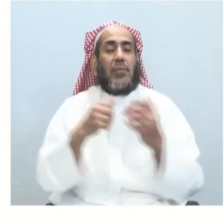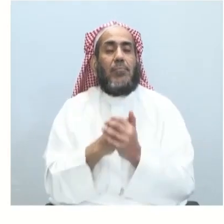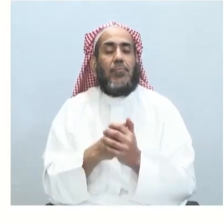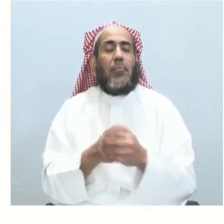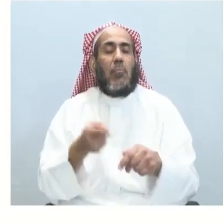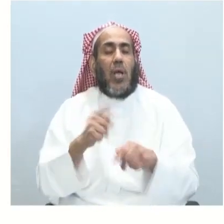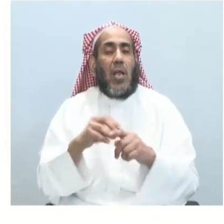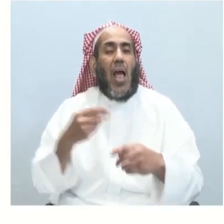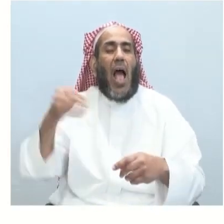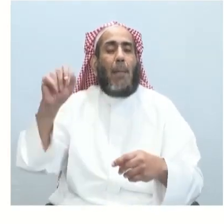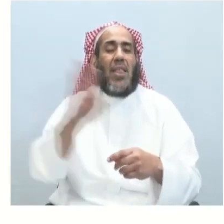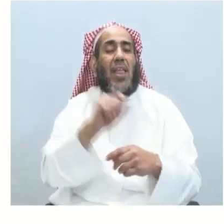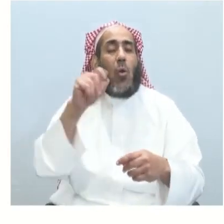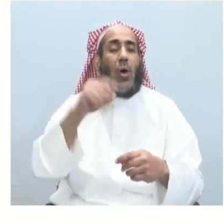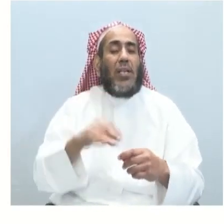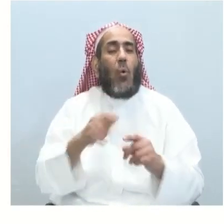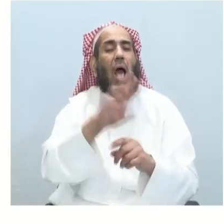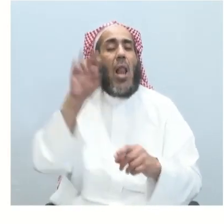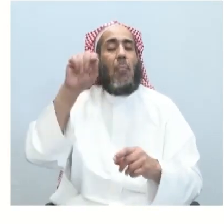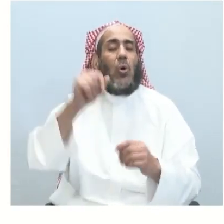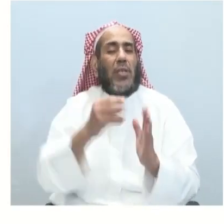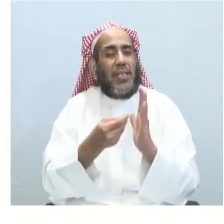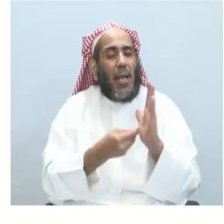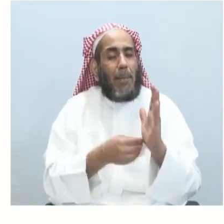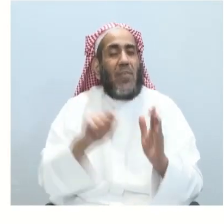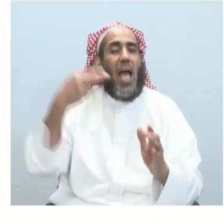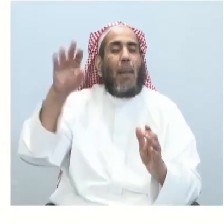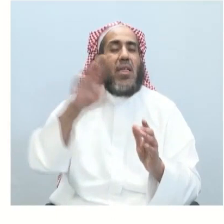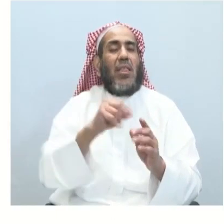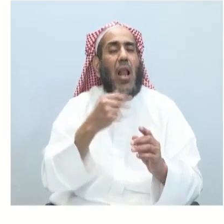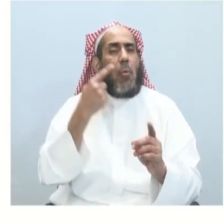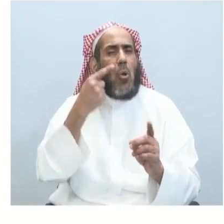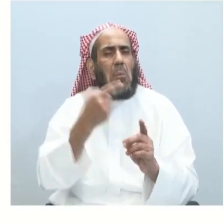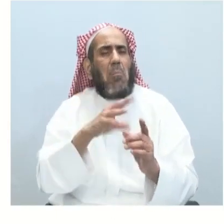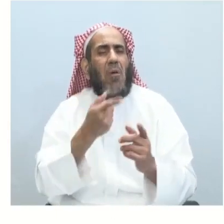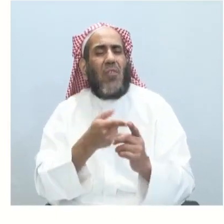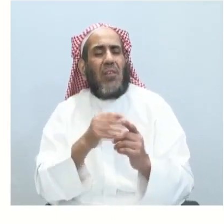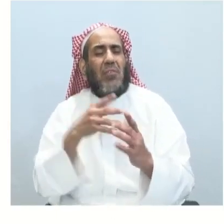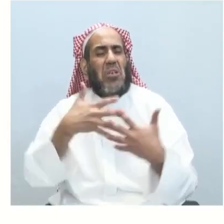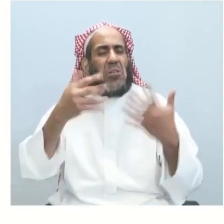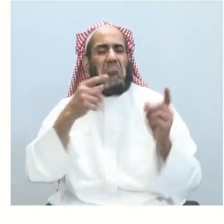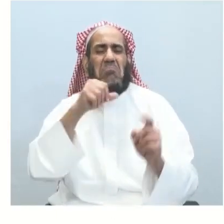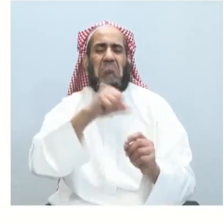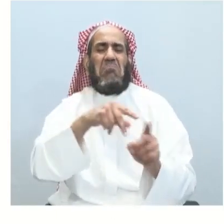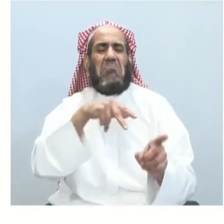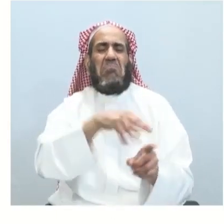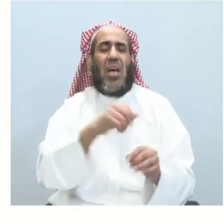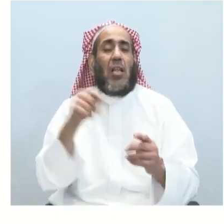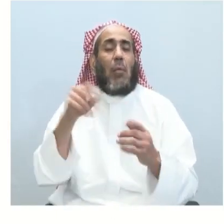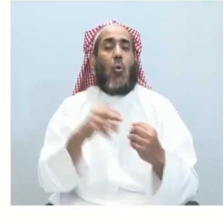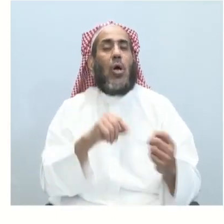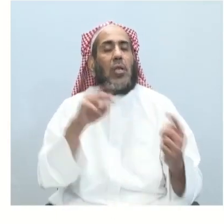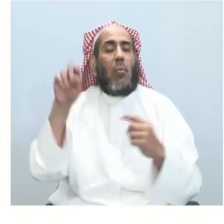ايضا ذكر عبث الوليد والمقصود به البحتري له كتاب فيه عبث الوليد لم يكن يرى البحتري او في في شاعريته وايضا انتقده ورد عليه ايضا